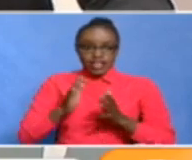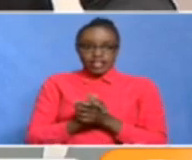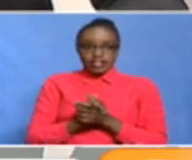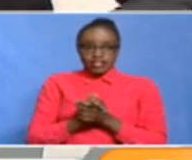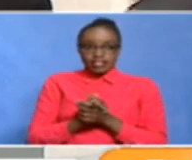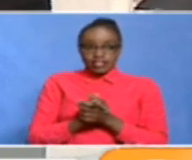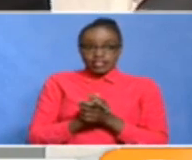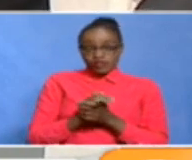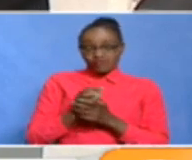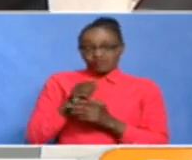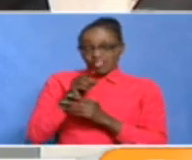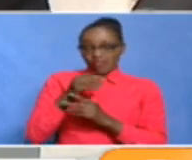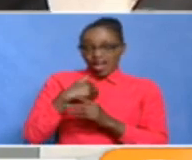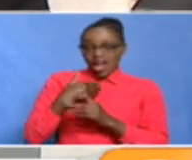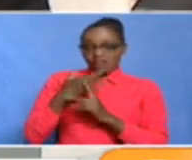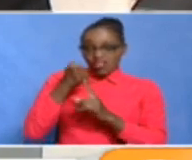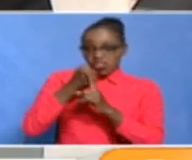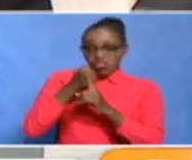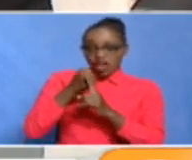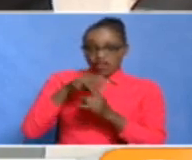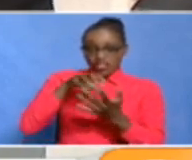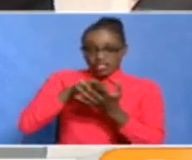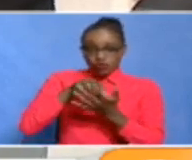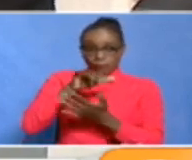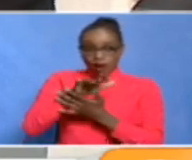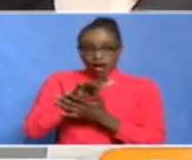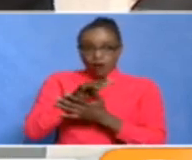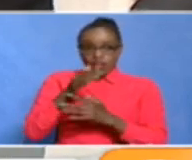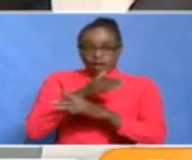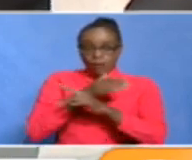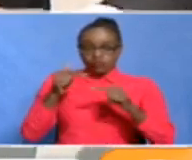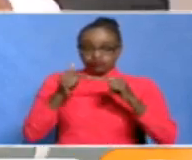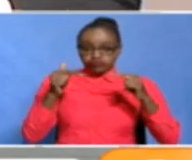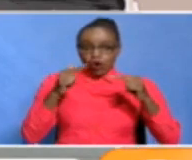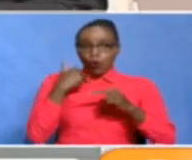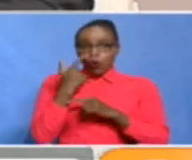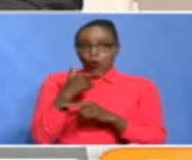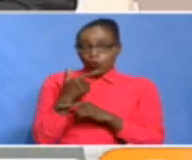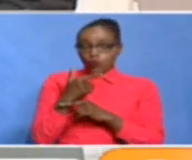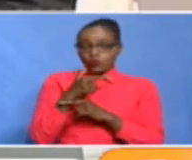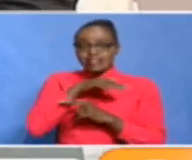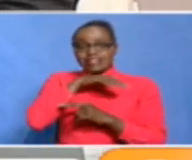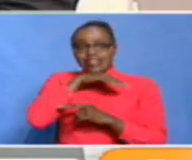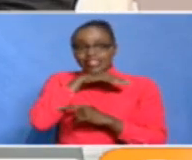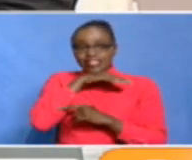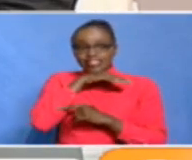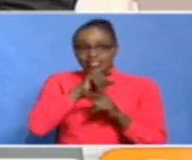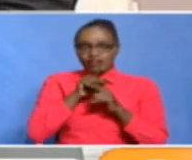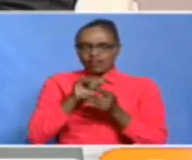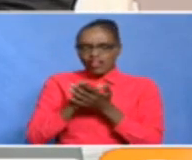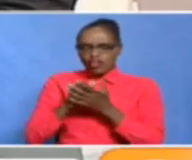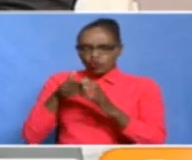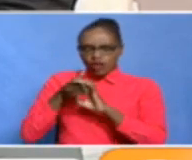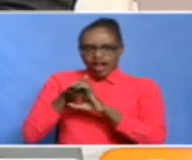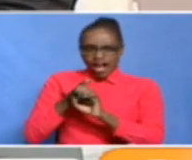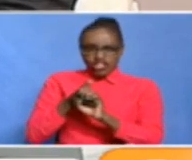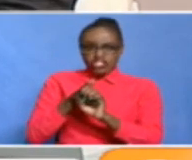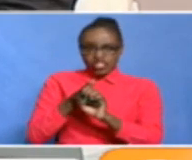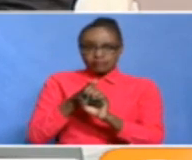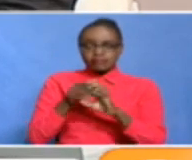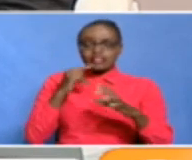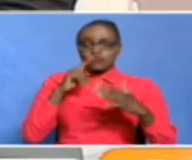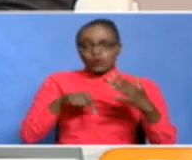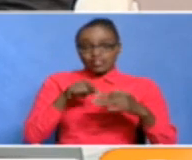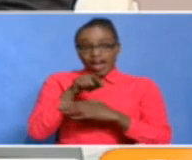pia ametetea mwafaka kati yake na aliyekuwa mpinzani wake mkuu Raila Odinga almaarufu the handshake, na kudai